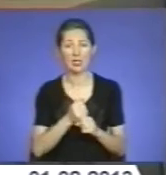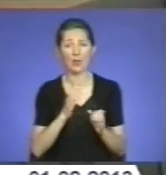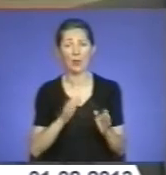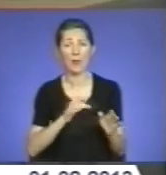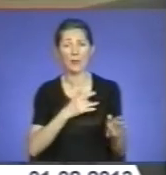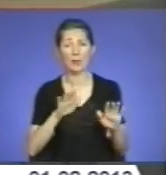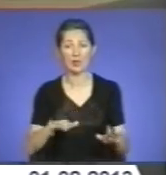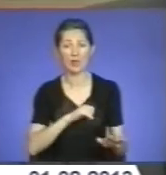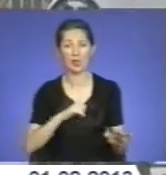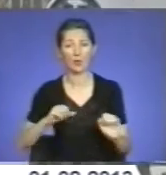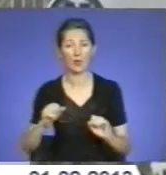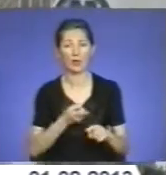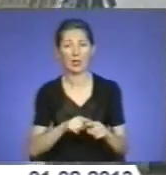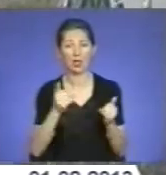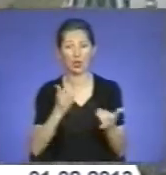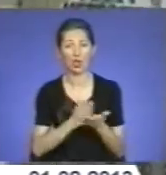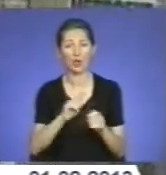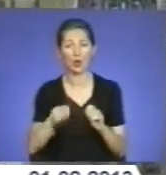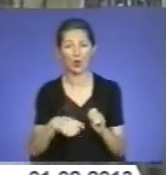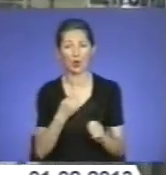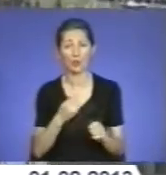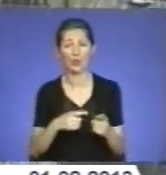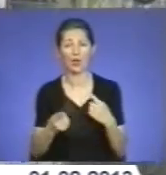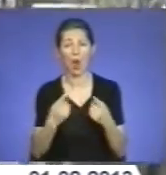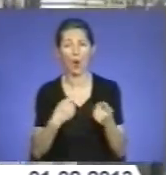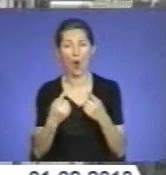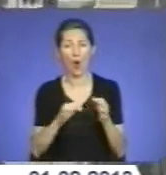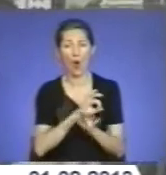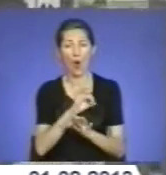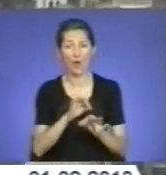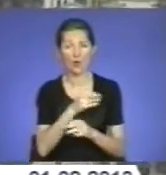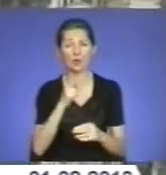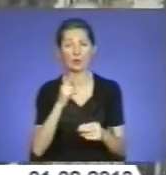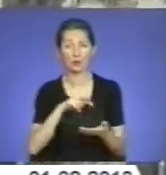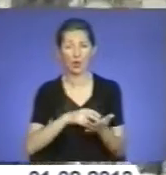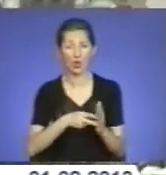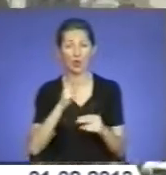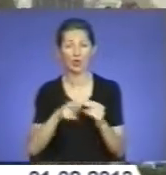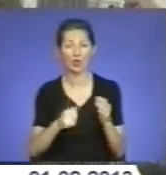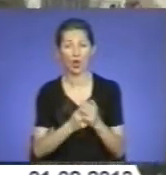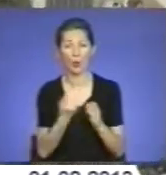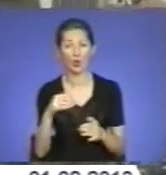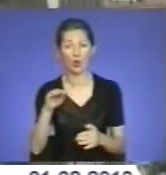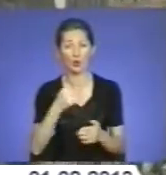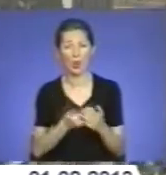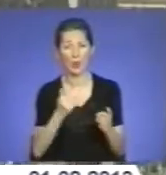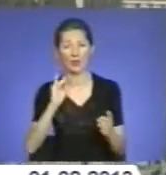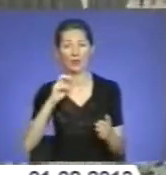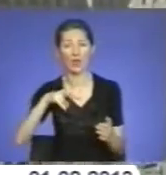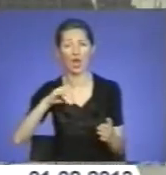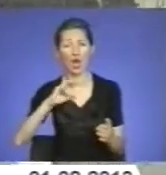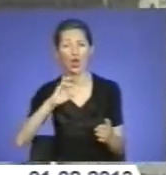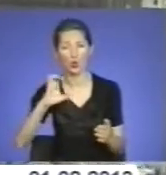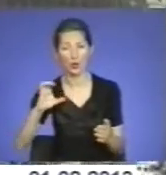зараз фактично є порушеним. Етап обговорення концепції завершити планують до 1 жовтня, тобто перед вільнюським самітом, де має